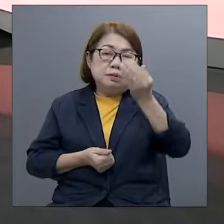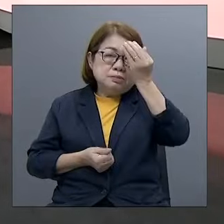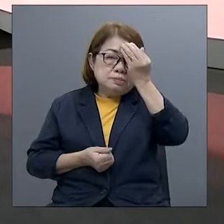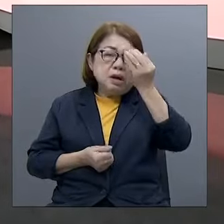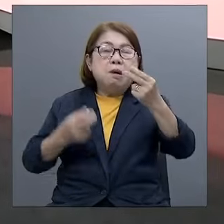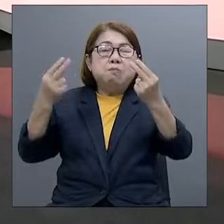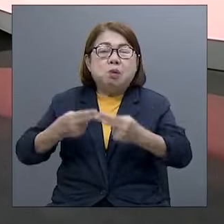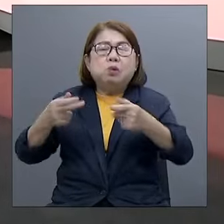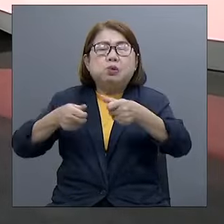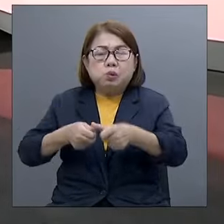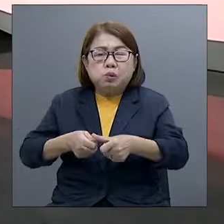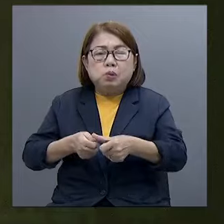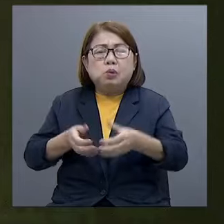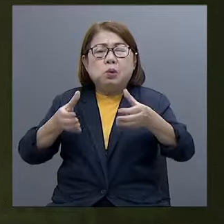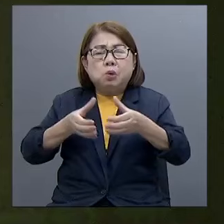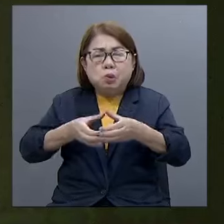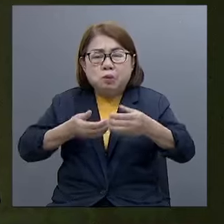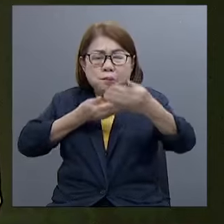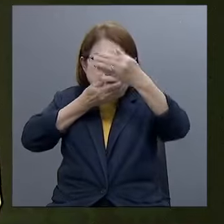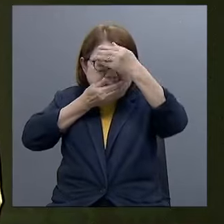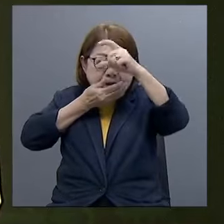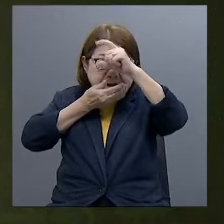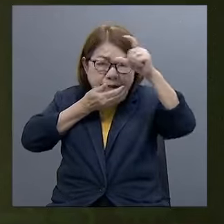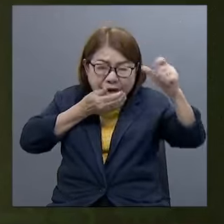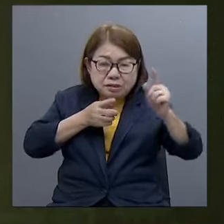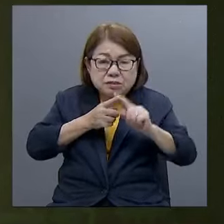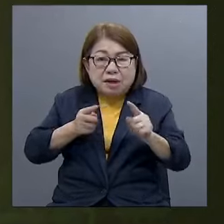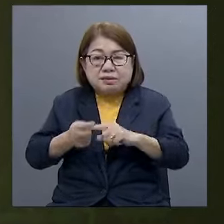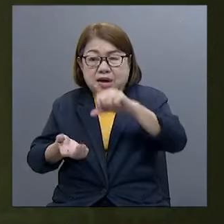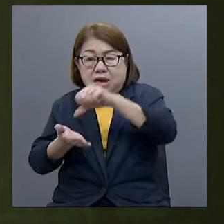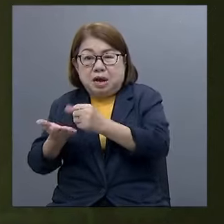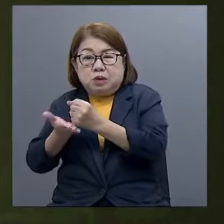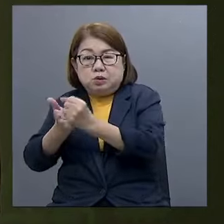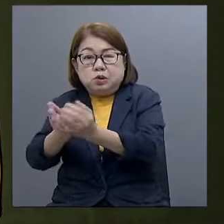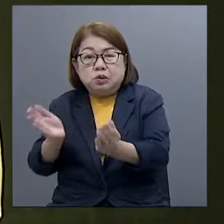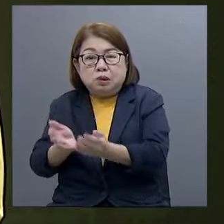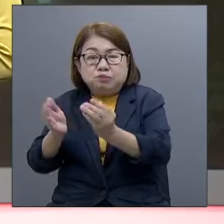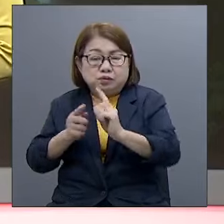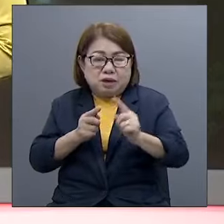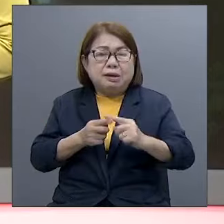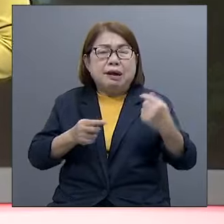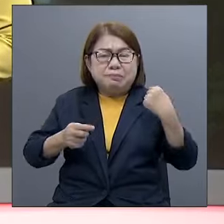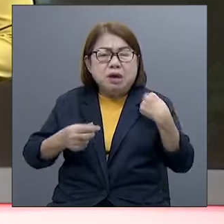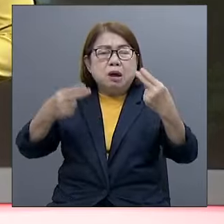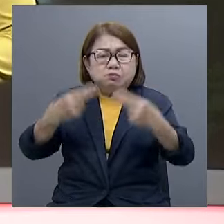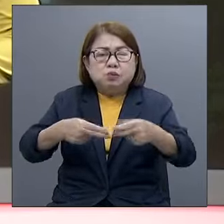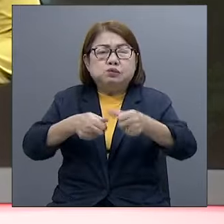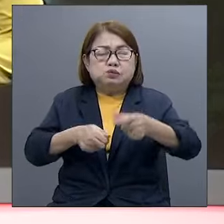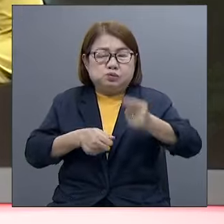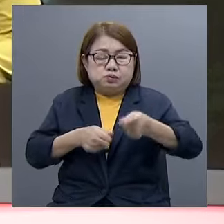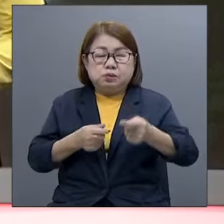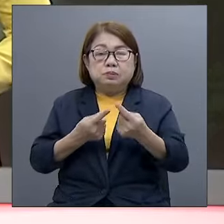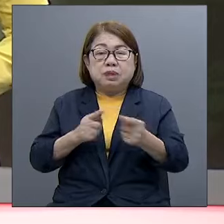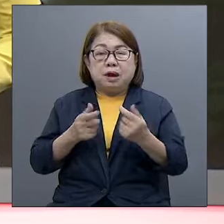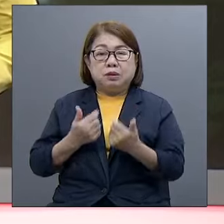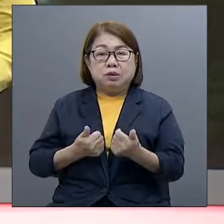ซากลุ่มติดอาวุธต่างๆในภูมิภาคที่อิหร่านให้การหนุนหลังยังคงมีความเคลื่อนไหวอยู่นะคะและที่สำคัญค่ะตอน